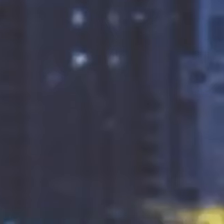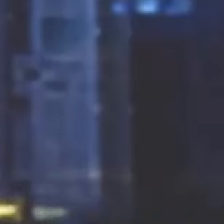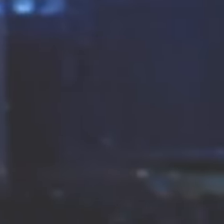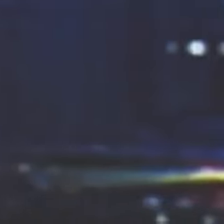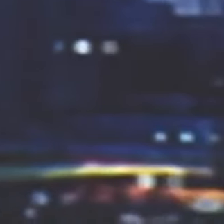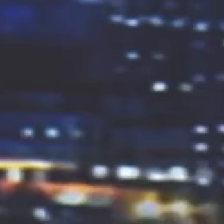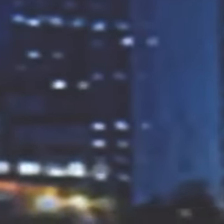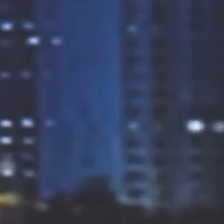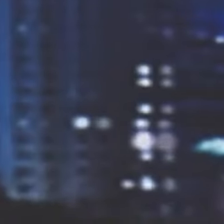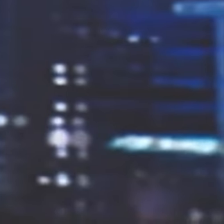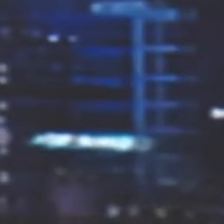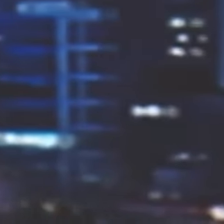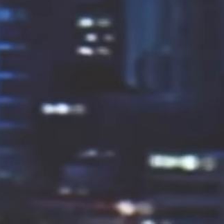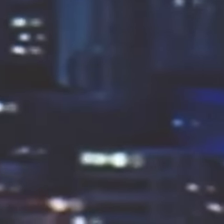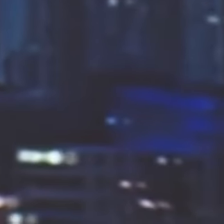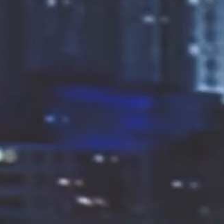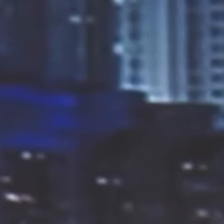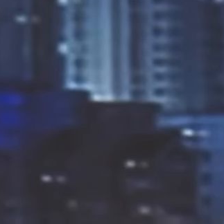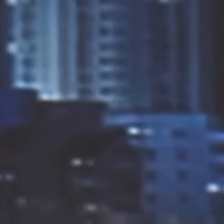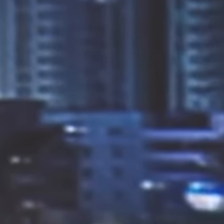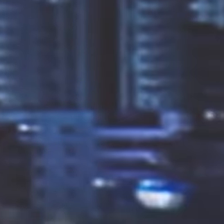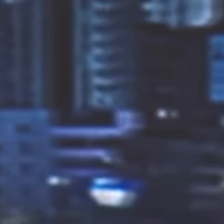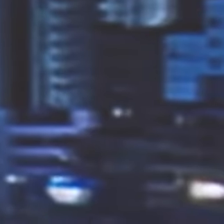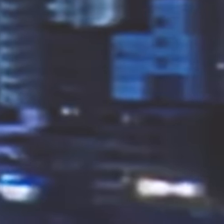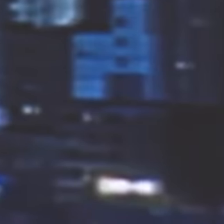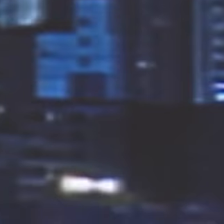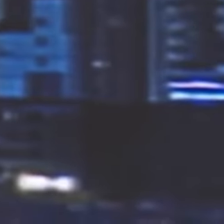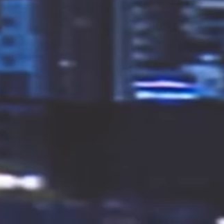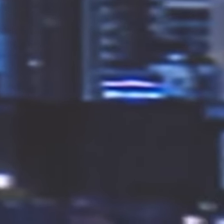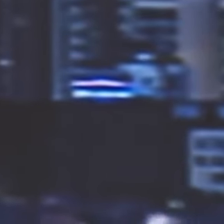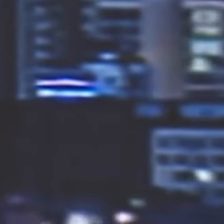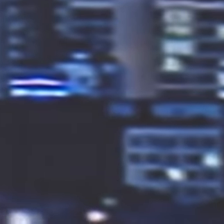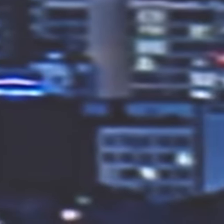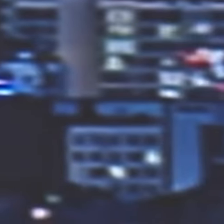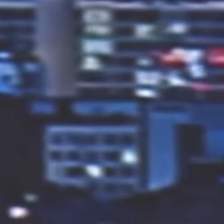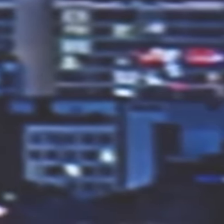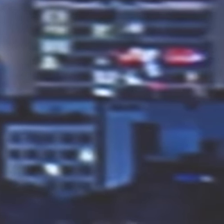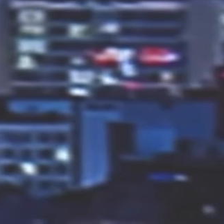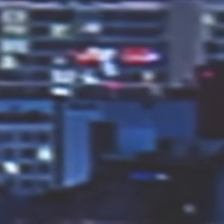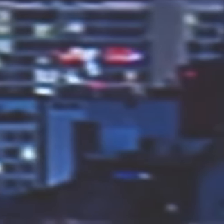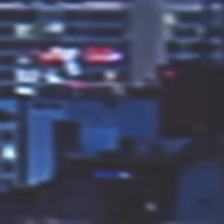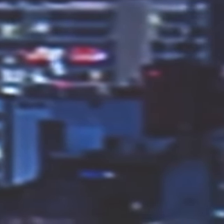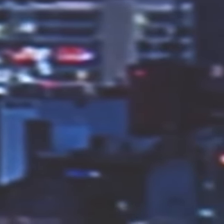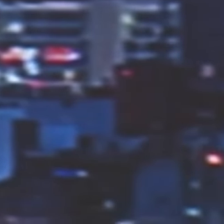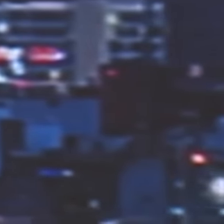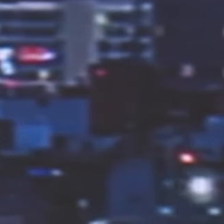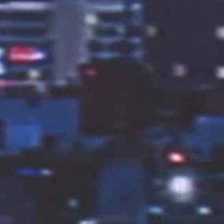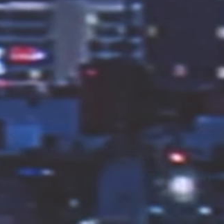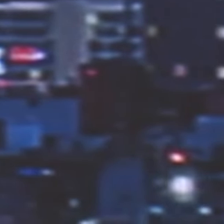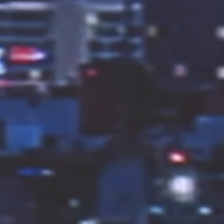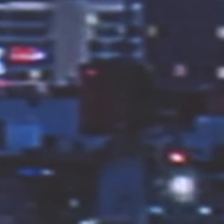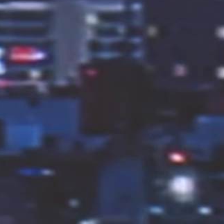JTBC 뉴스를 시청해주셔서 고맙습니다. 저희는 저녁 6시 50분 뉴스룸에서 뵙겠습니다.